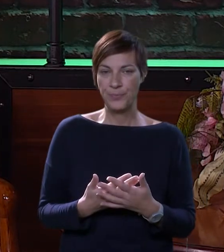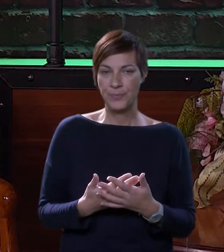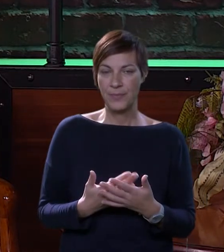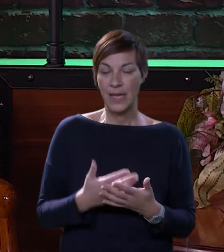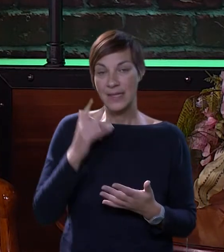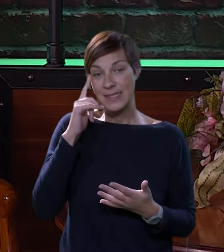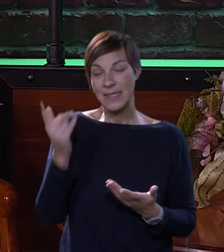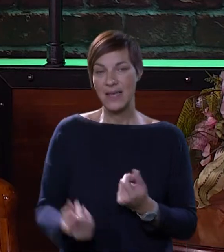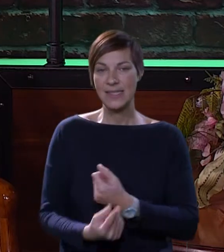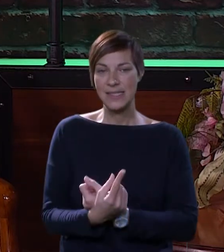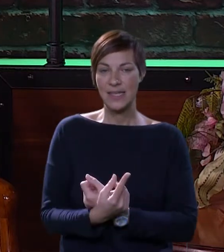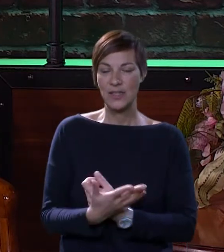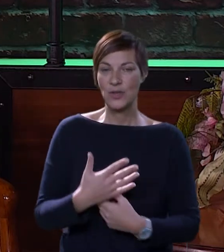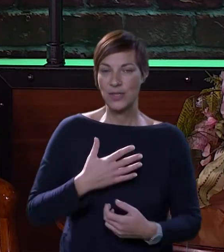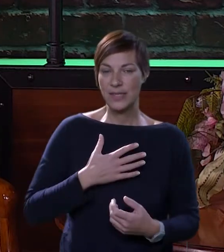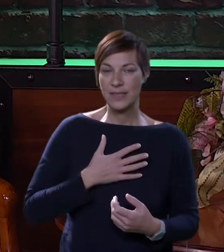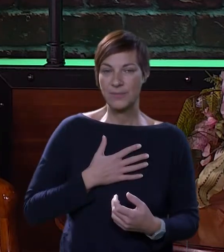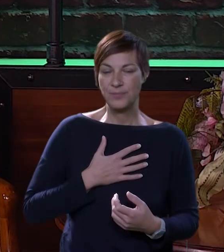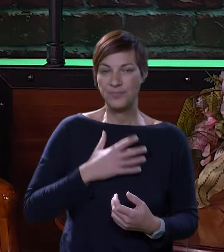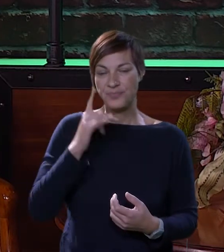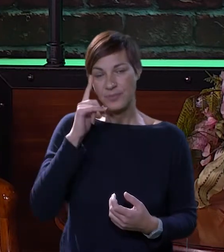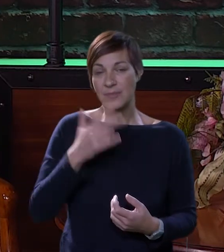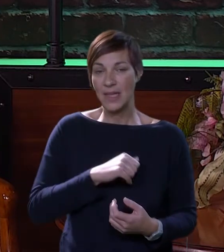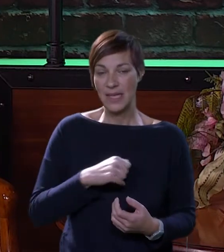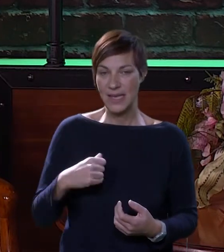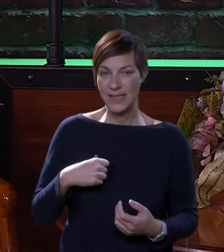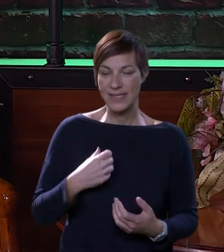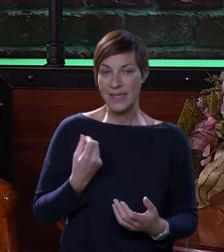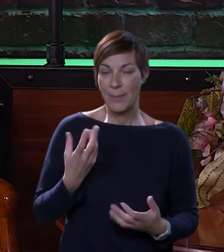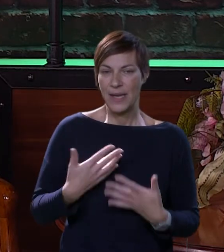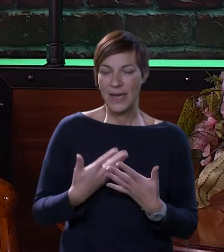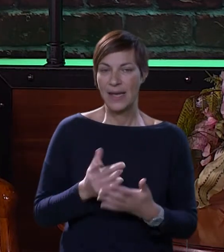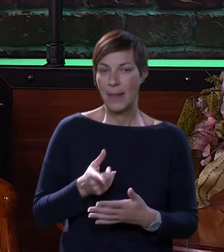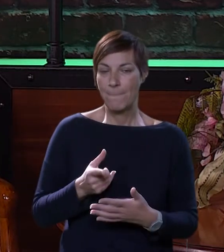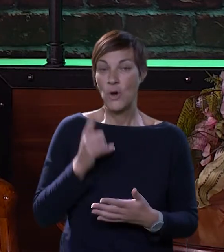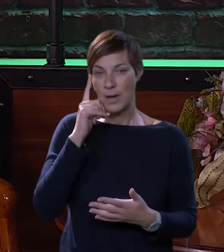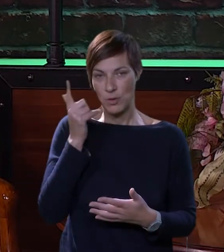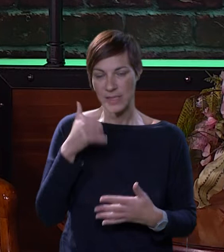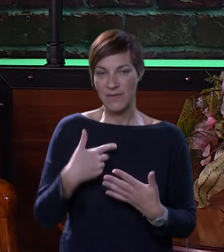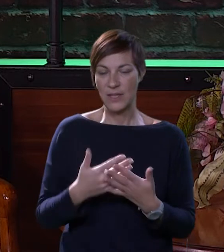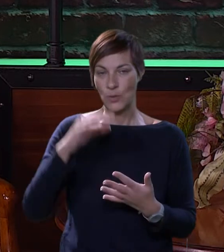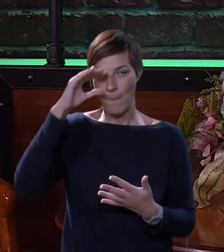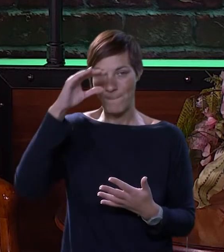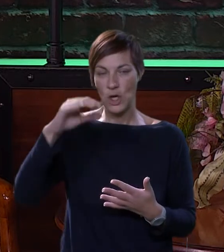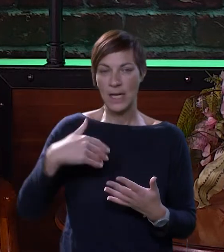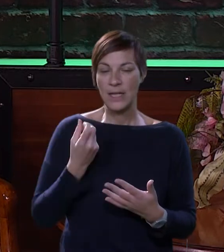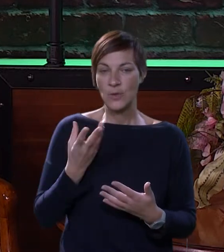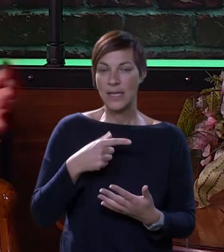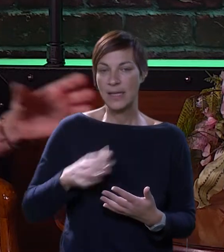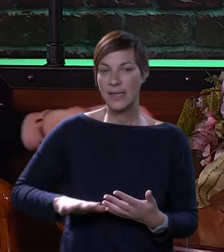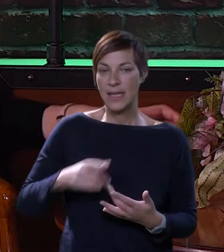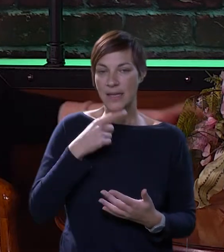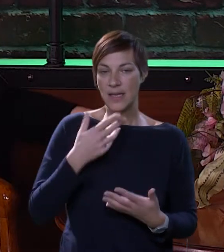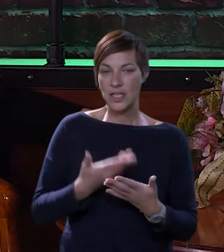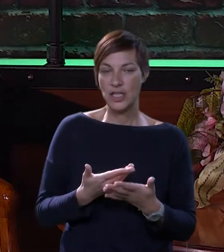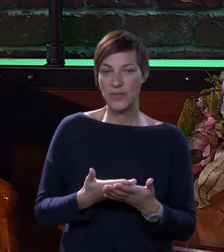Pa, zna se dogoditi gdje mi, mislim, ja i sama, ono, nekad zaista moram se osvijestiti u tom pogledu. Kad dijete